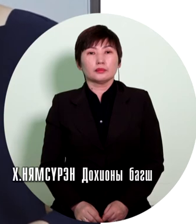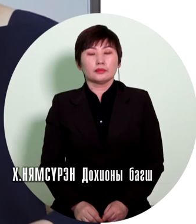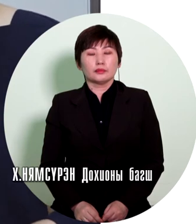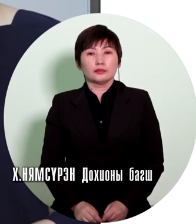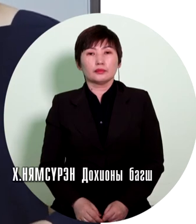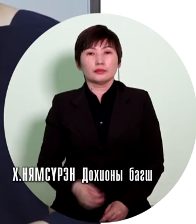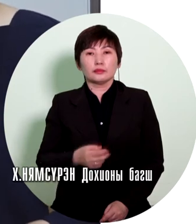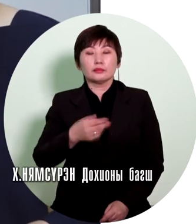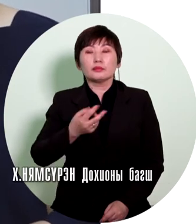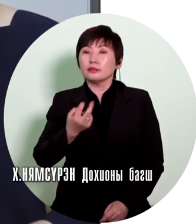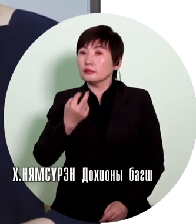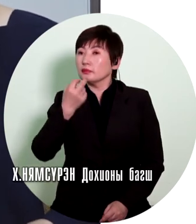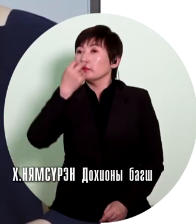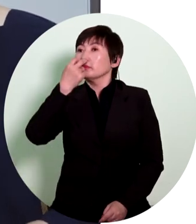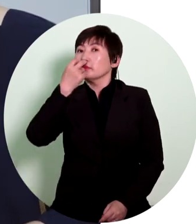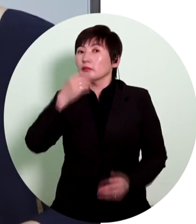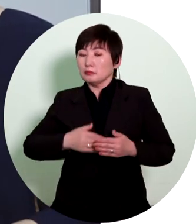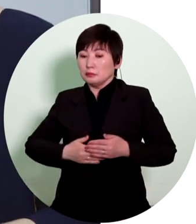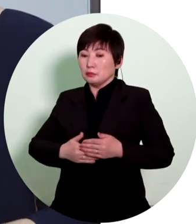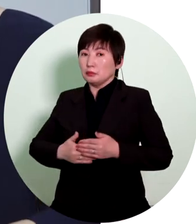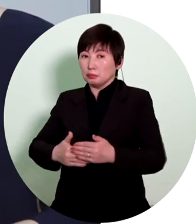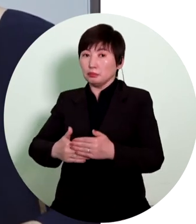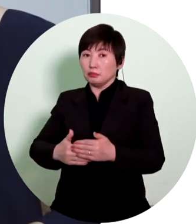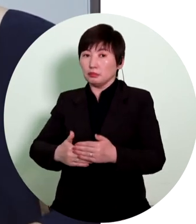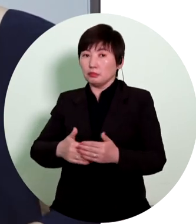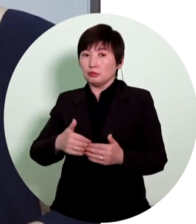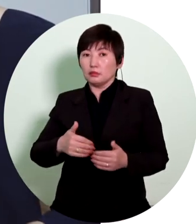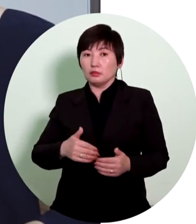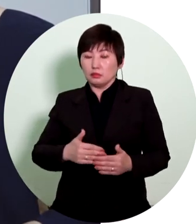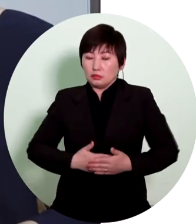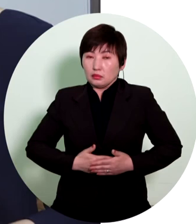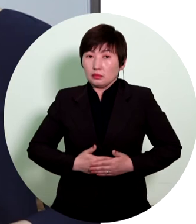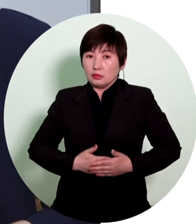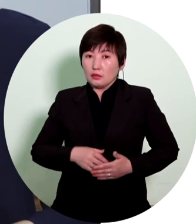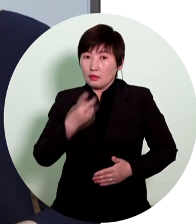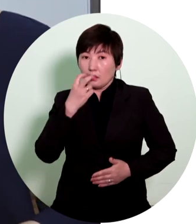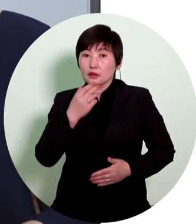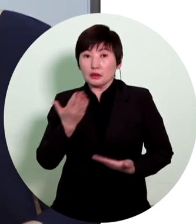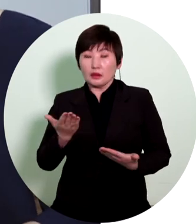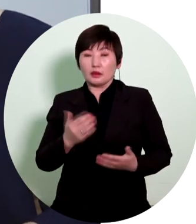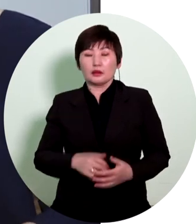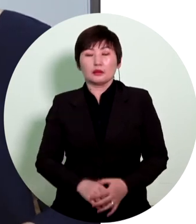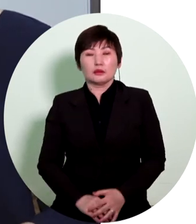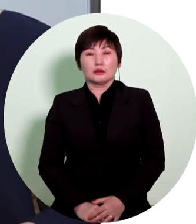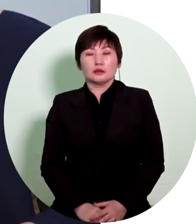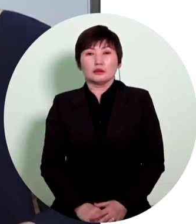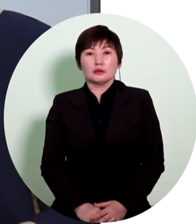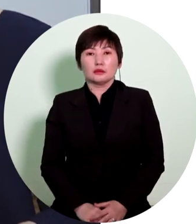За амсгал авахд хөвлий урагшаа түмбиж гэнэ үү? Эсвэл дотгошоо хонхоож гэнэ үү?